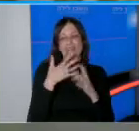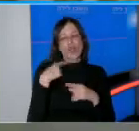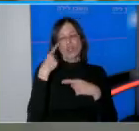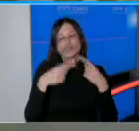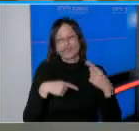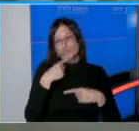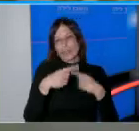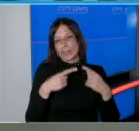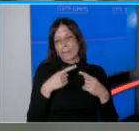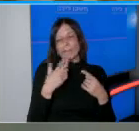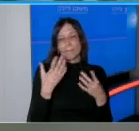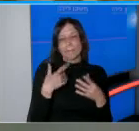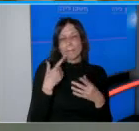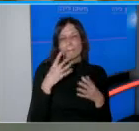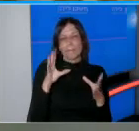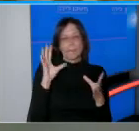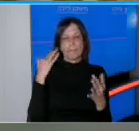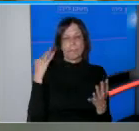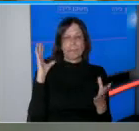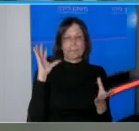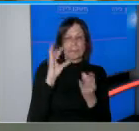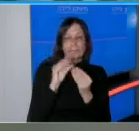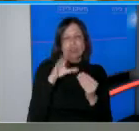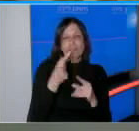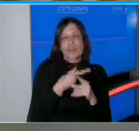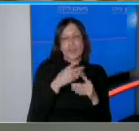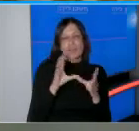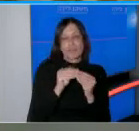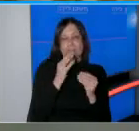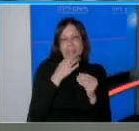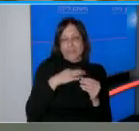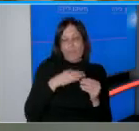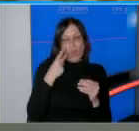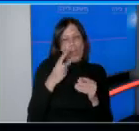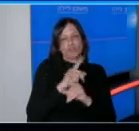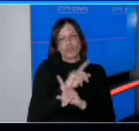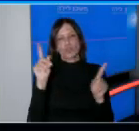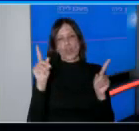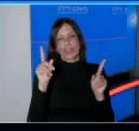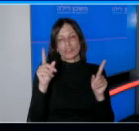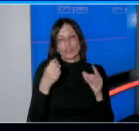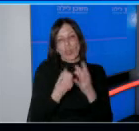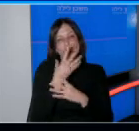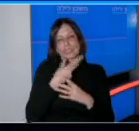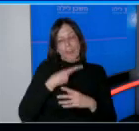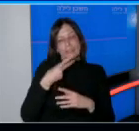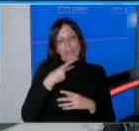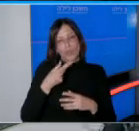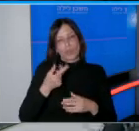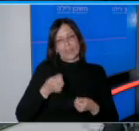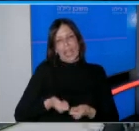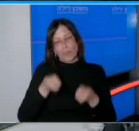בני דודים בגילי, אני חשה את השוני הזה שנוצר בינינו, תרבותית,